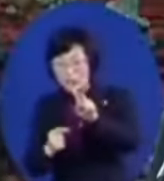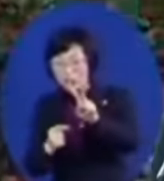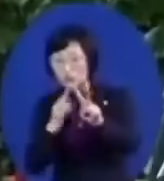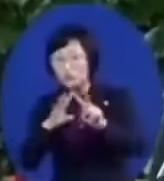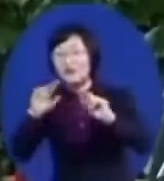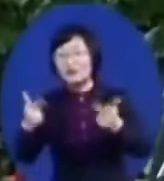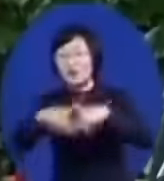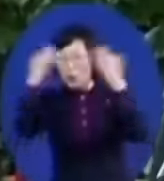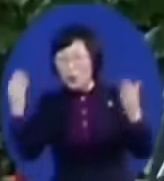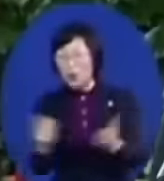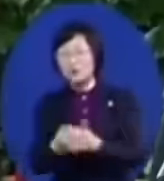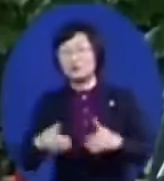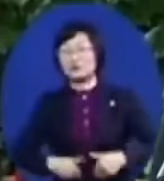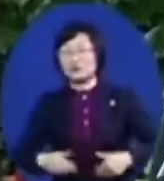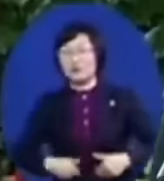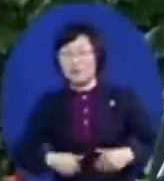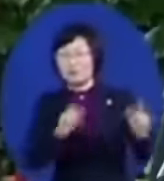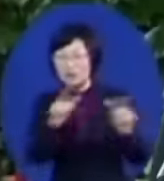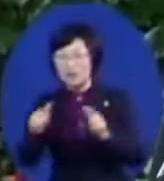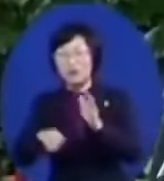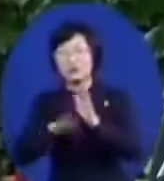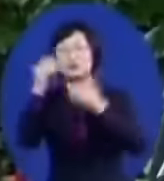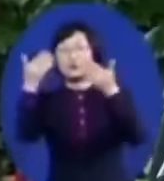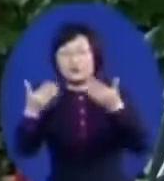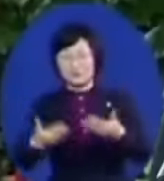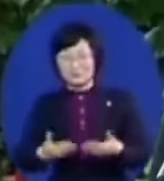필요한 모든 것을 채워주겠다는 것입니다.